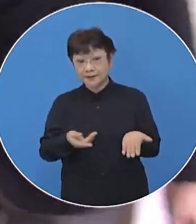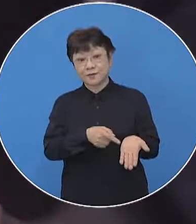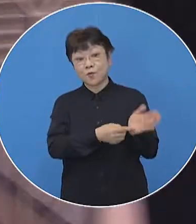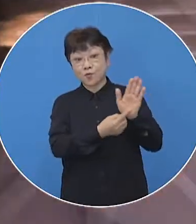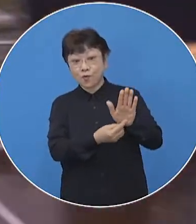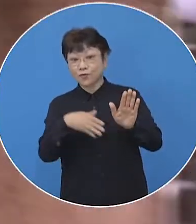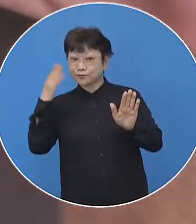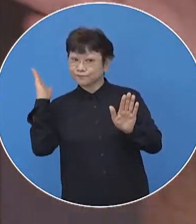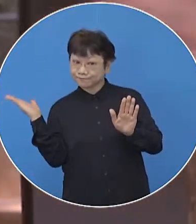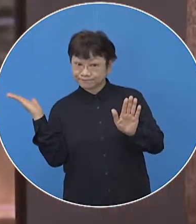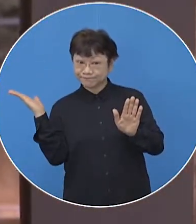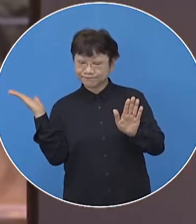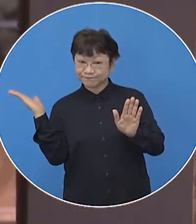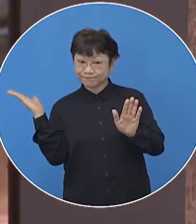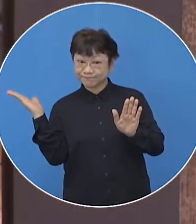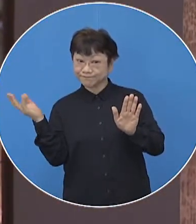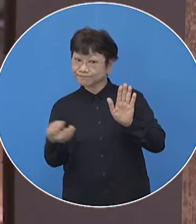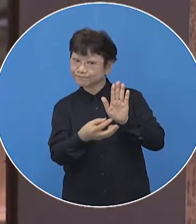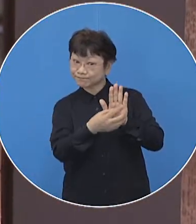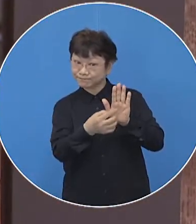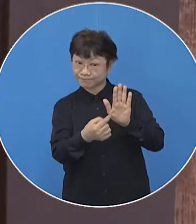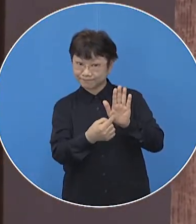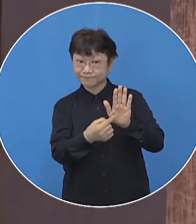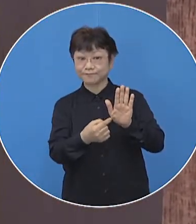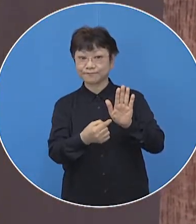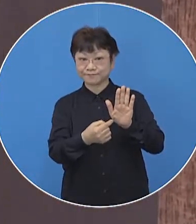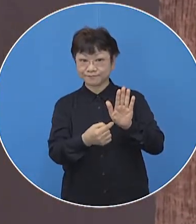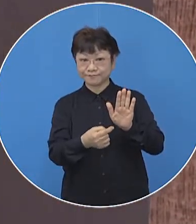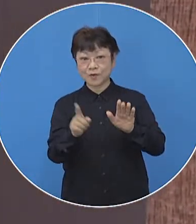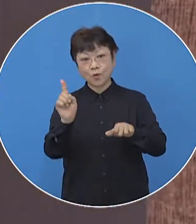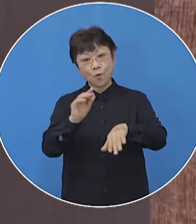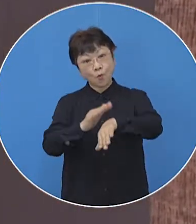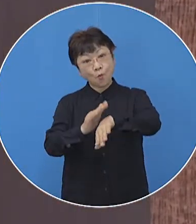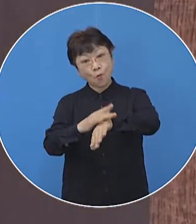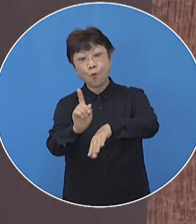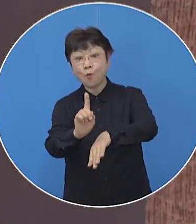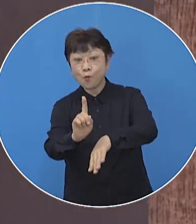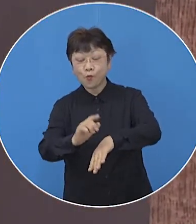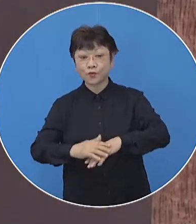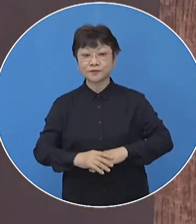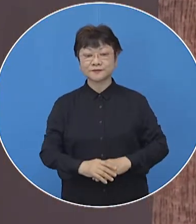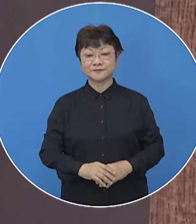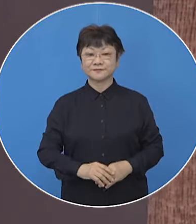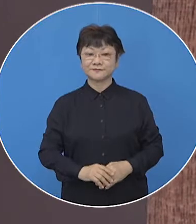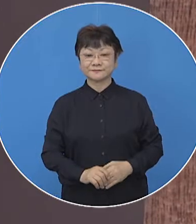の認証店ステッカーです。どんな対策を行っているのでしょうか。